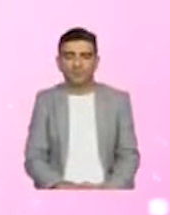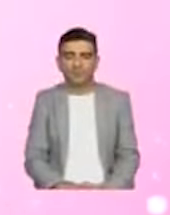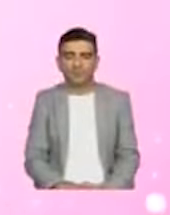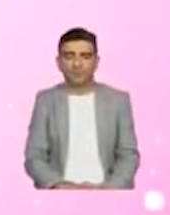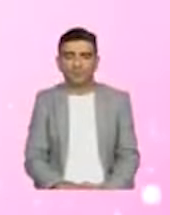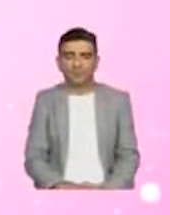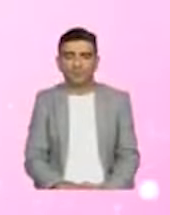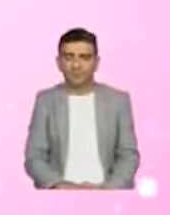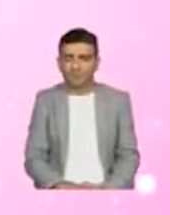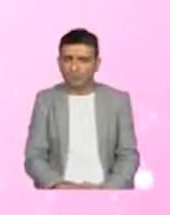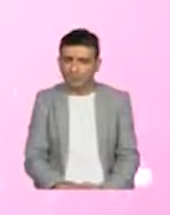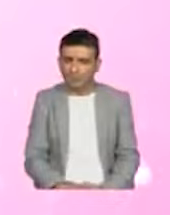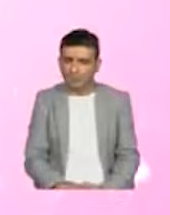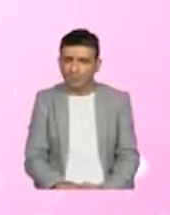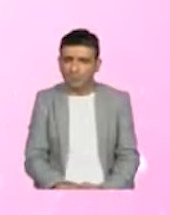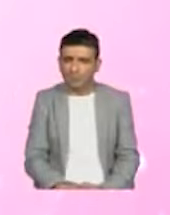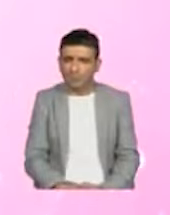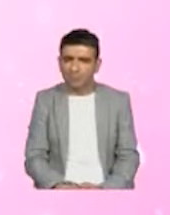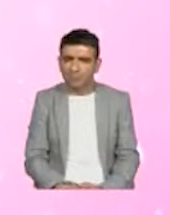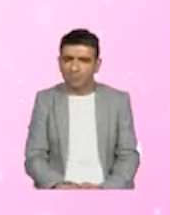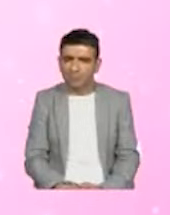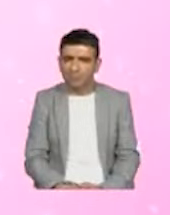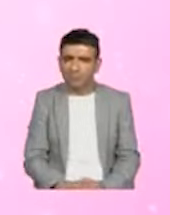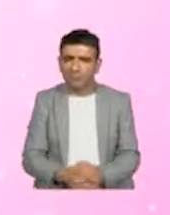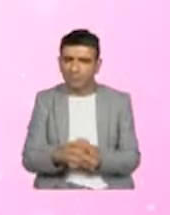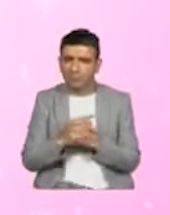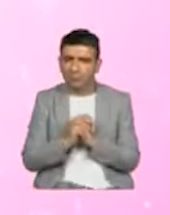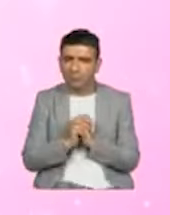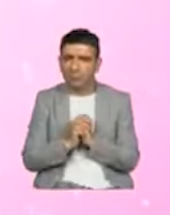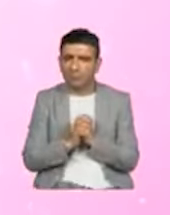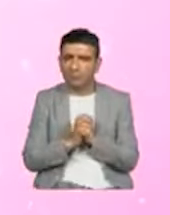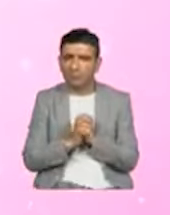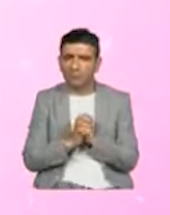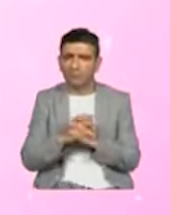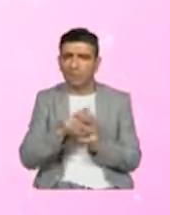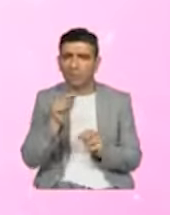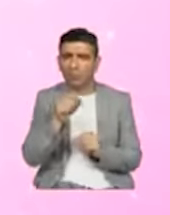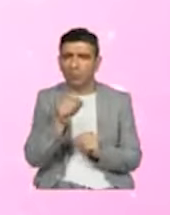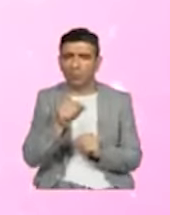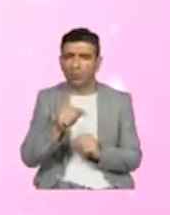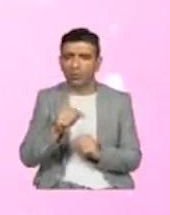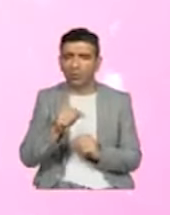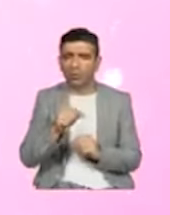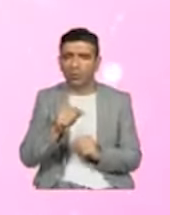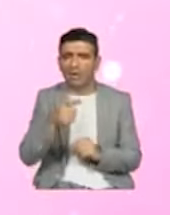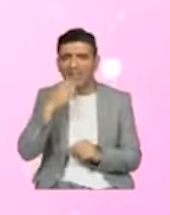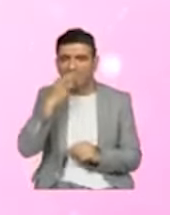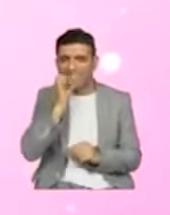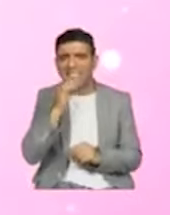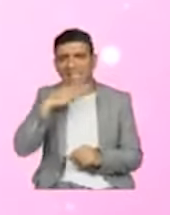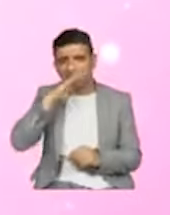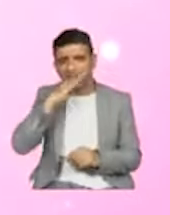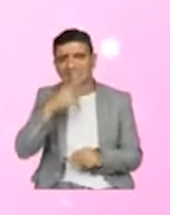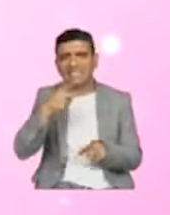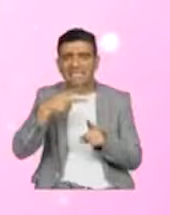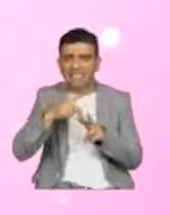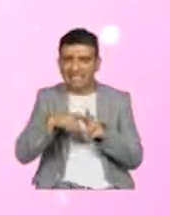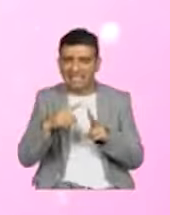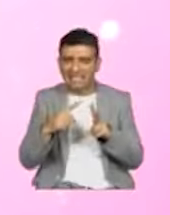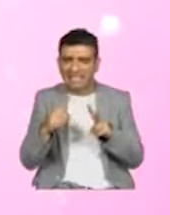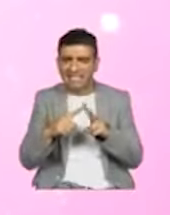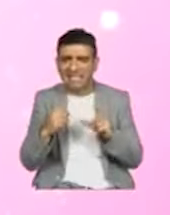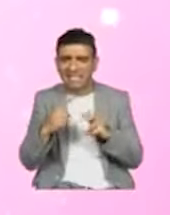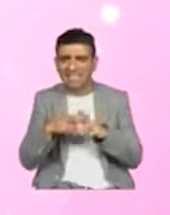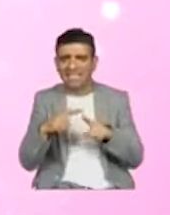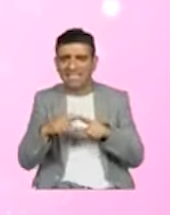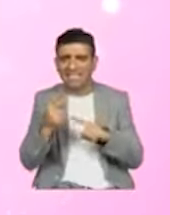Bu danko arkadaşlar. Danko. Bunu yer fıstığı, mısır, zencefil,